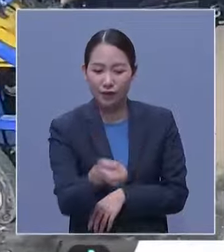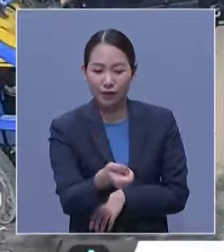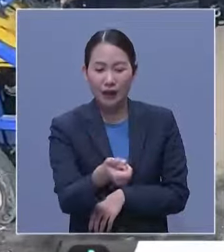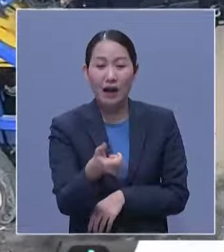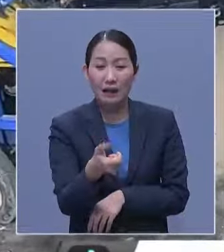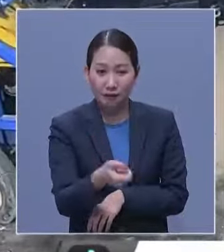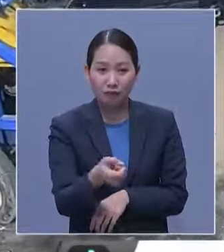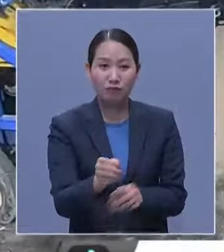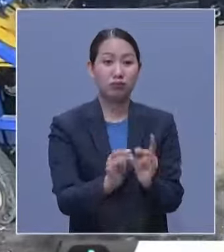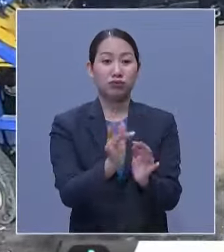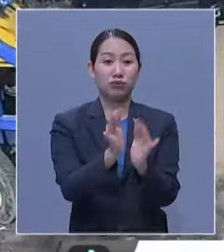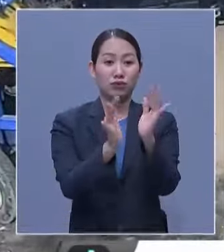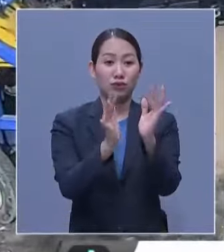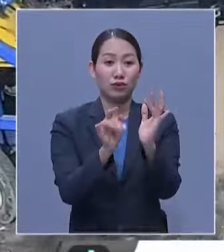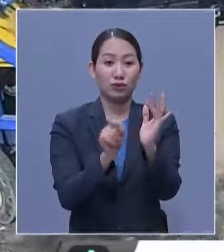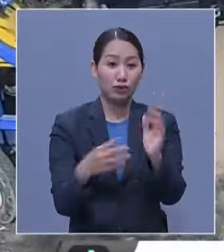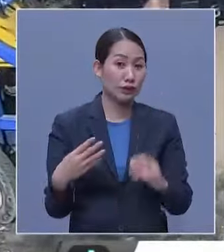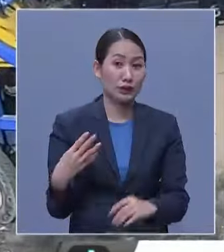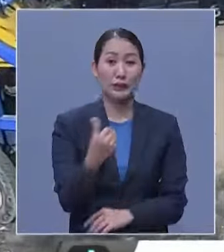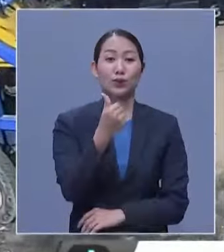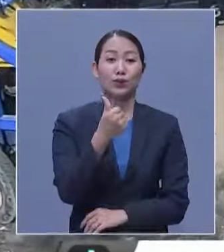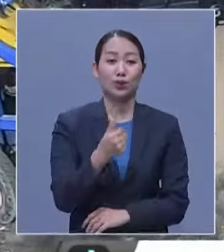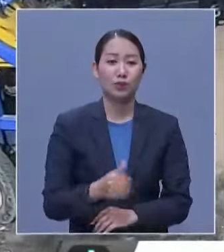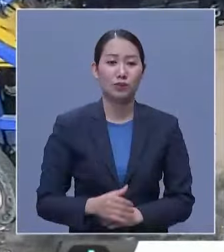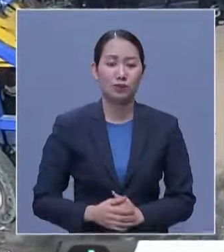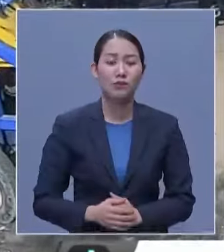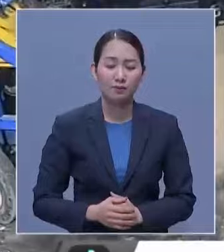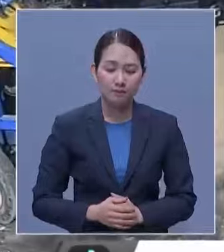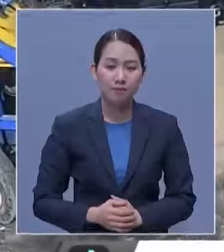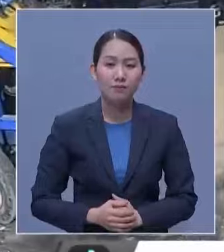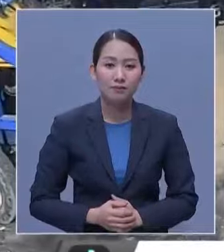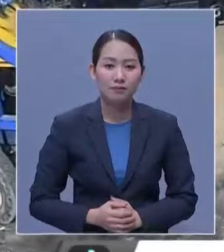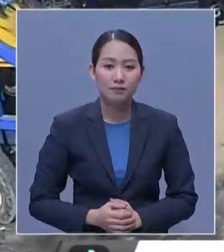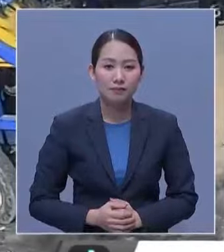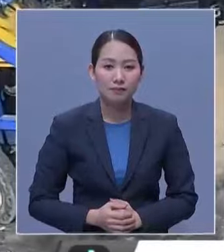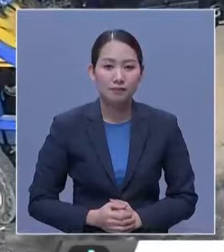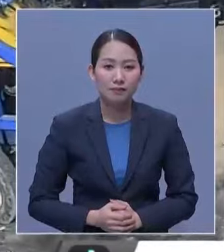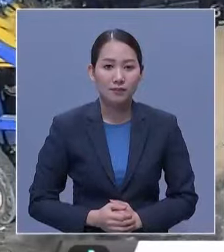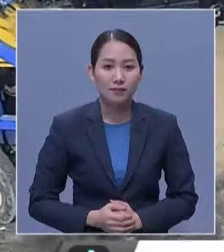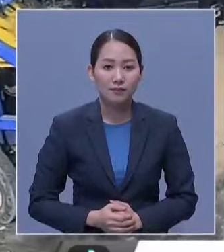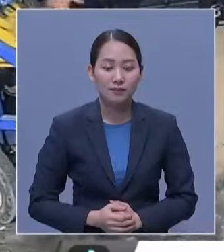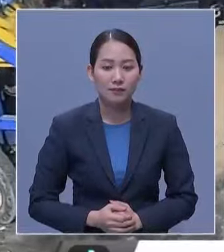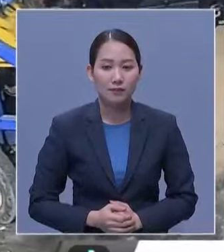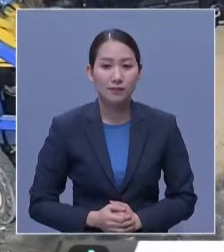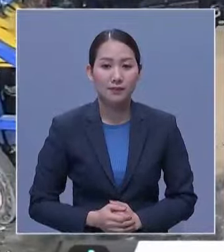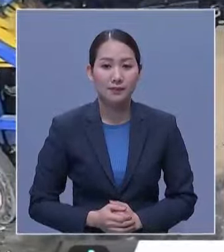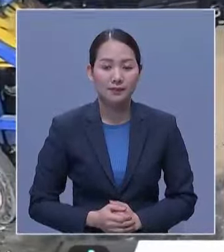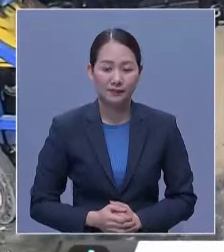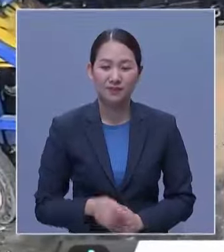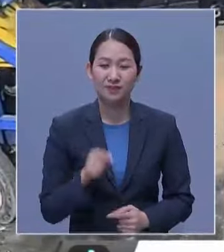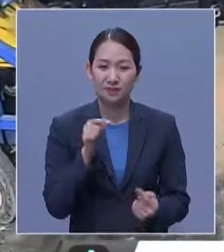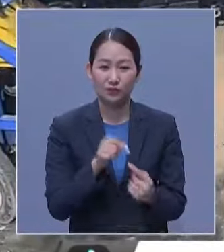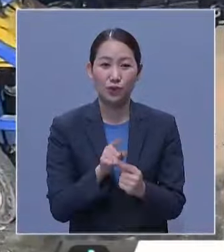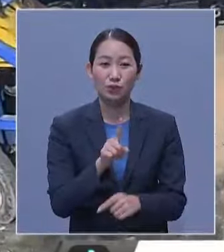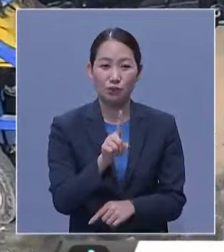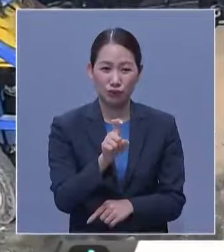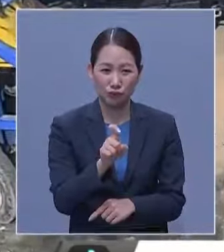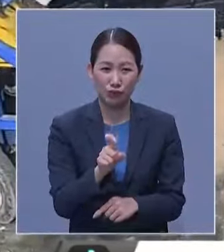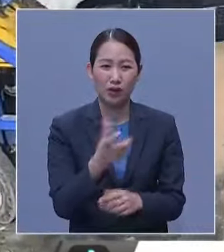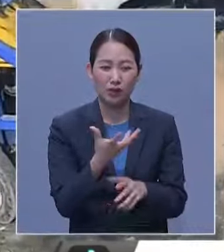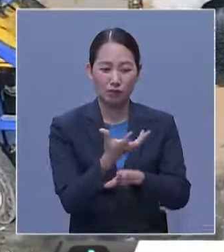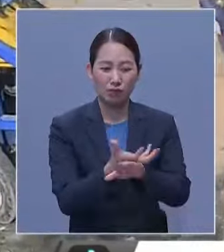ไฟแล้วมันลุกลามกันเร็วขนาดนี้ซึ่งคืออ่ะมุมนี้มันก็เป็นความเสียหายของเถ้าแก่